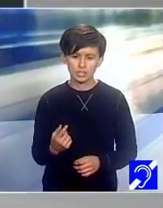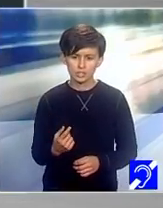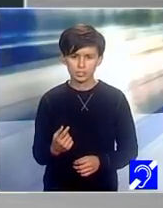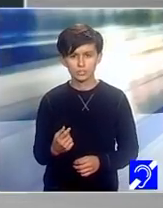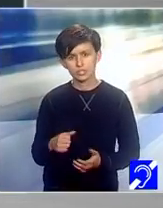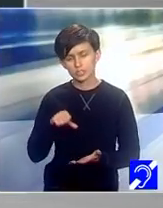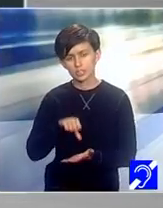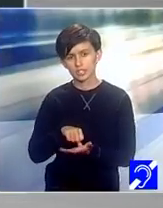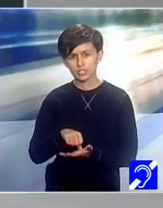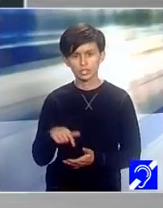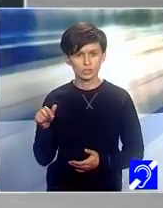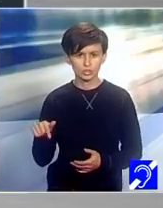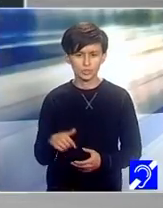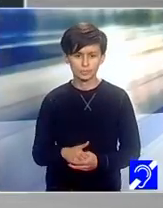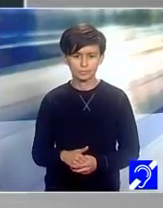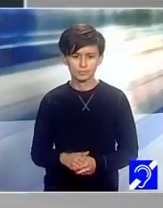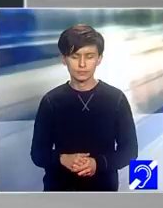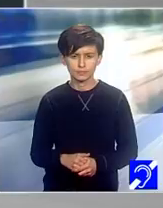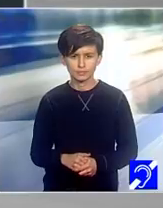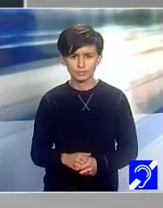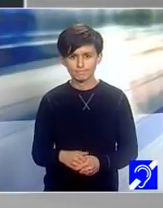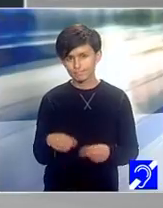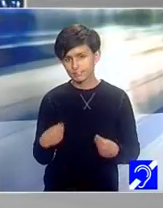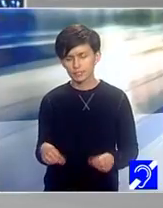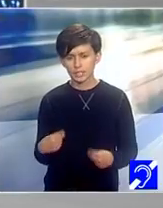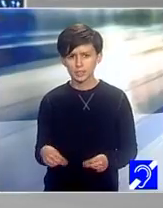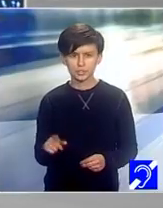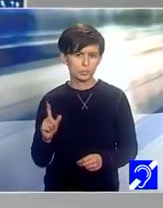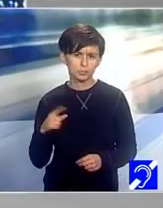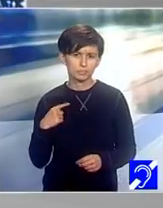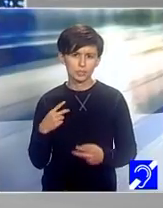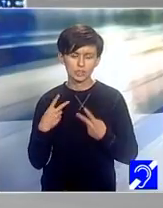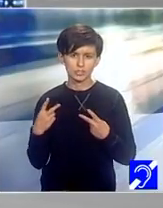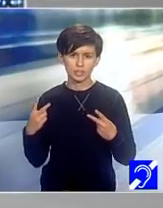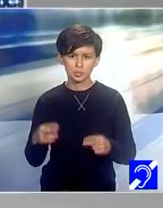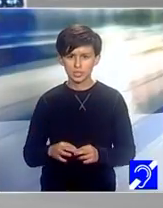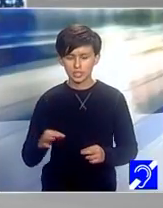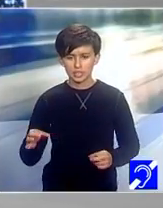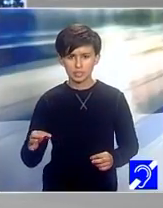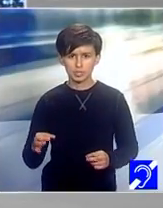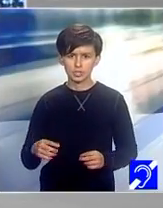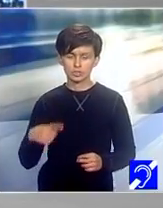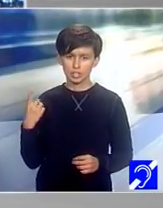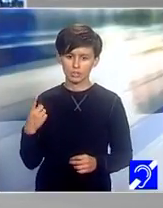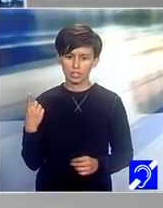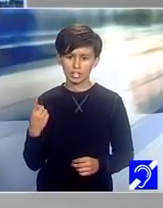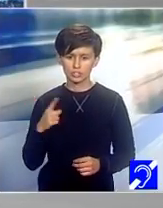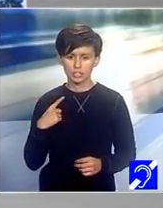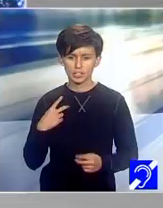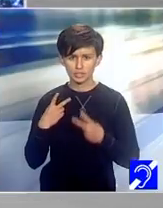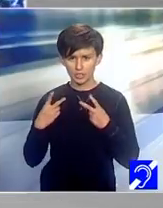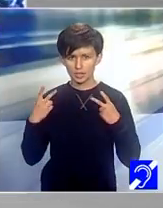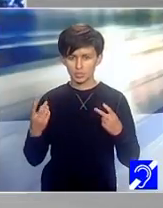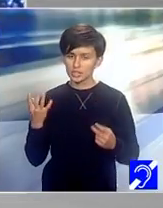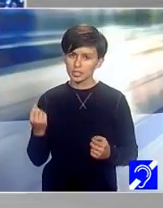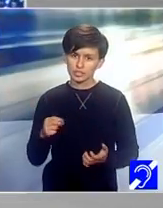în centrul său. Dar aș aduce un exemplu. Nu contează dimensiunea orașului, contează ceea ce